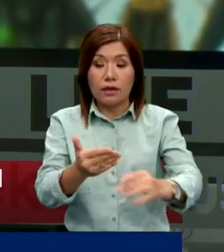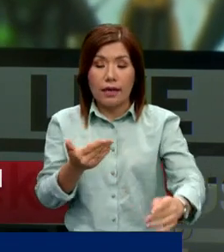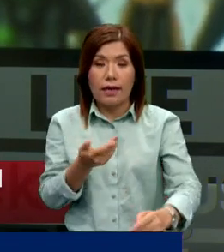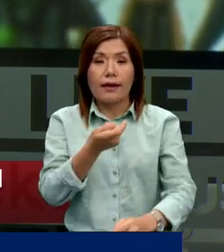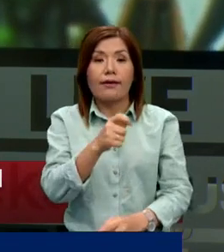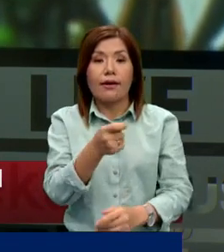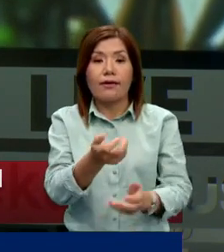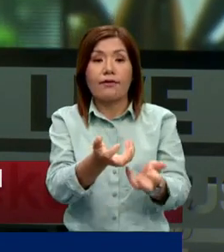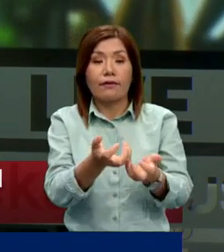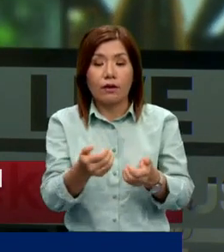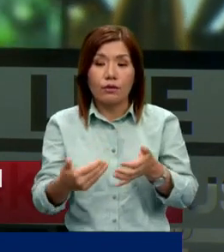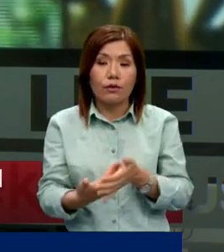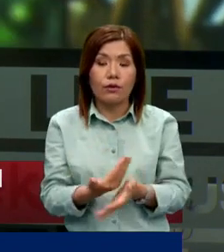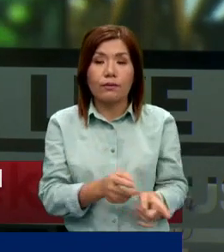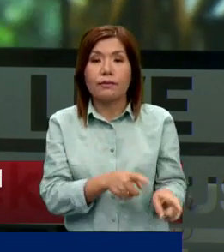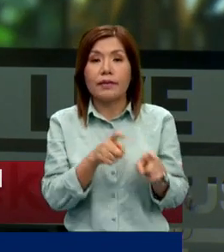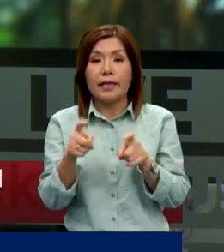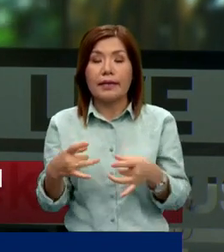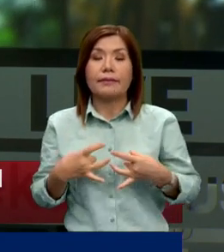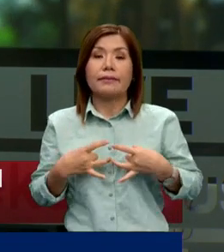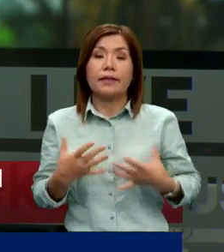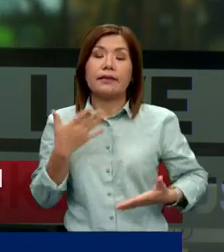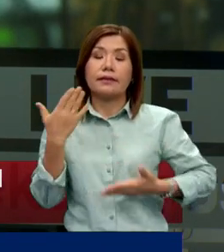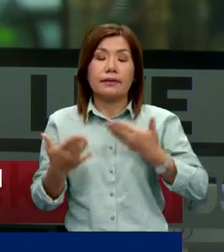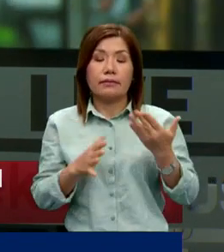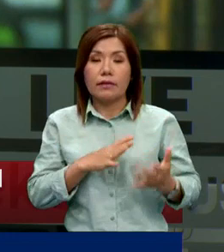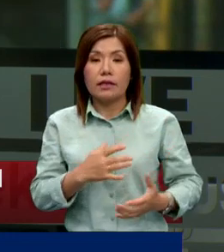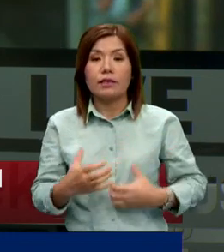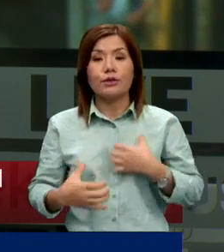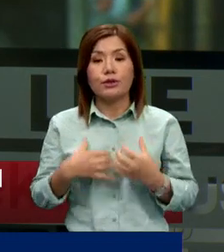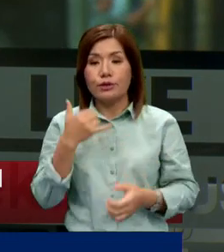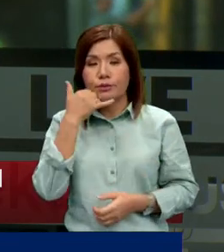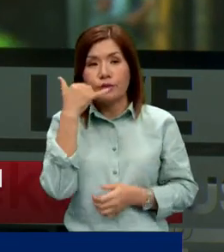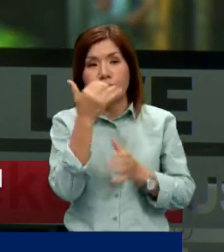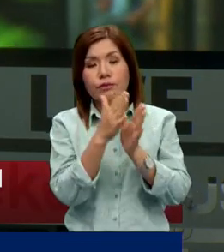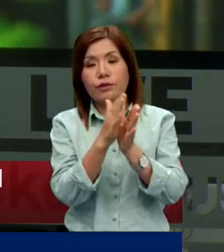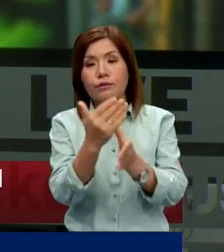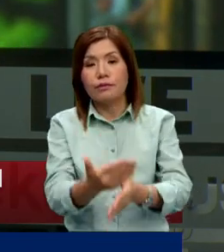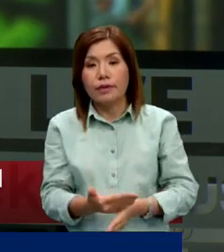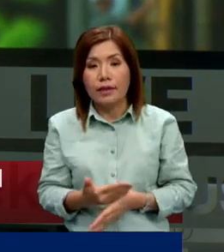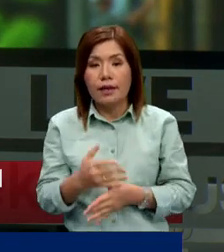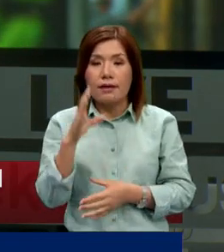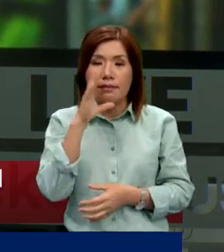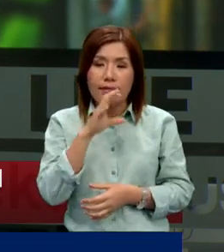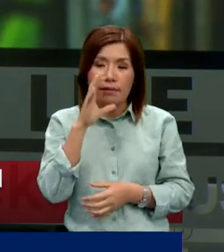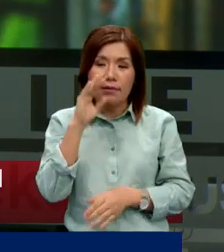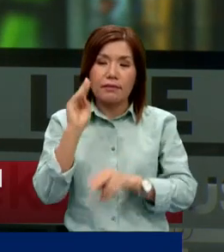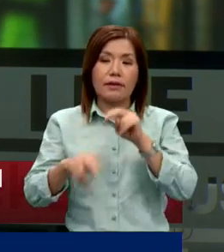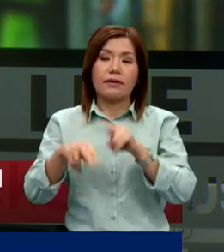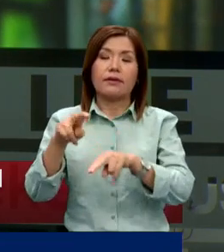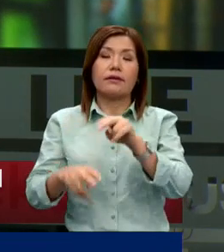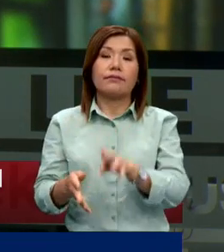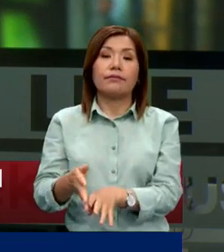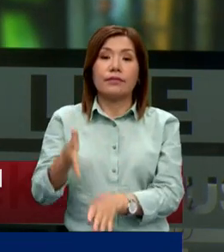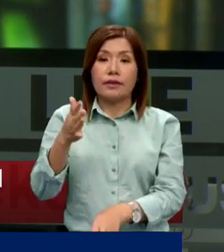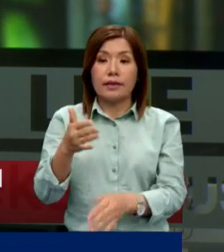кілтін алып, қоныс тойын тойлағандар енді қауіпті үйде отырмыз деп арнамызға хабарласты. Сапасы жүргізілген құрылыс салдарынан тұрғын үй